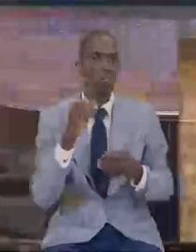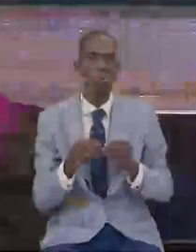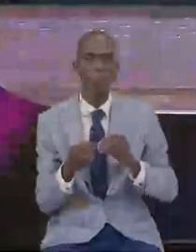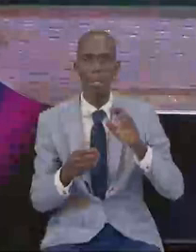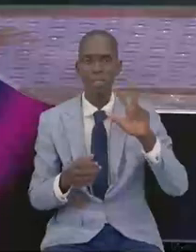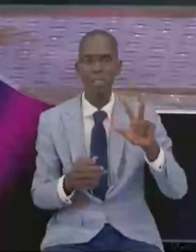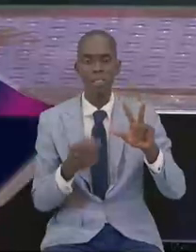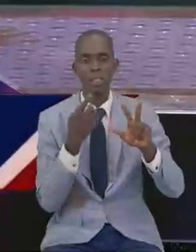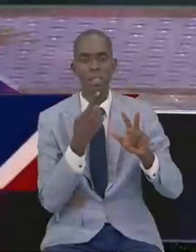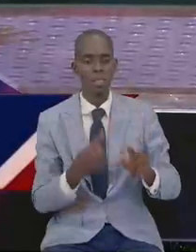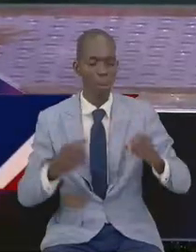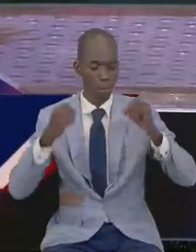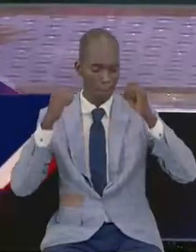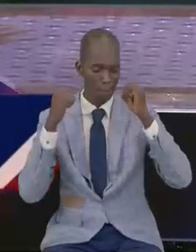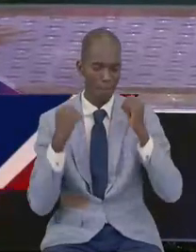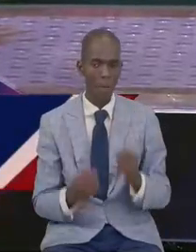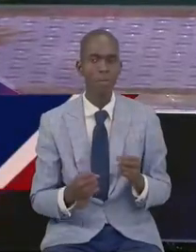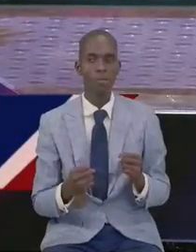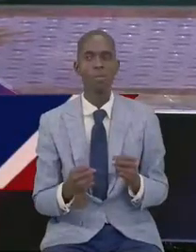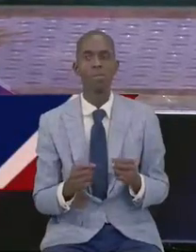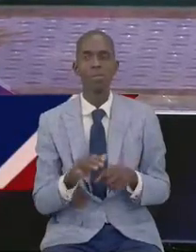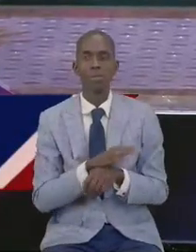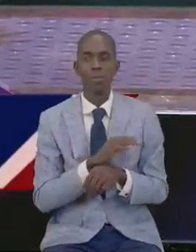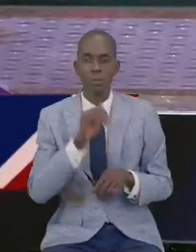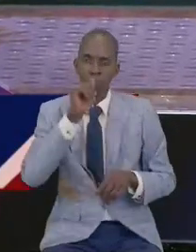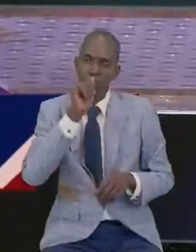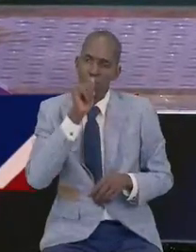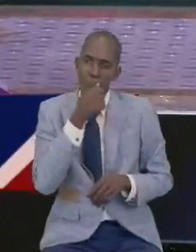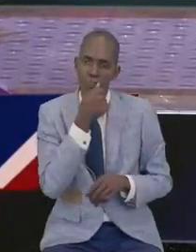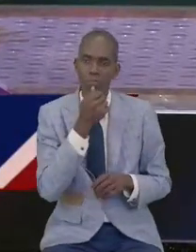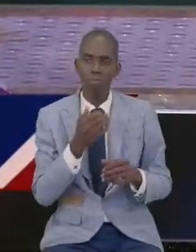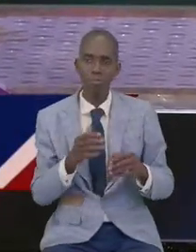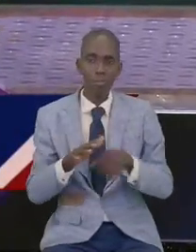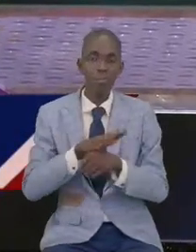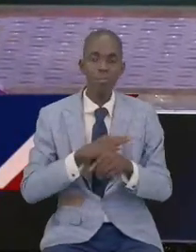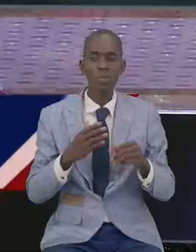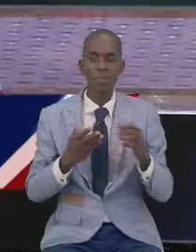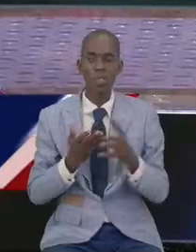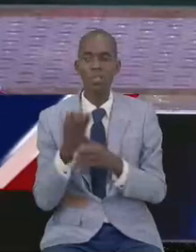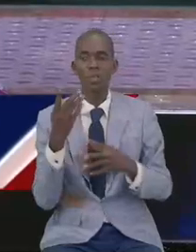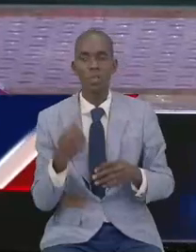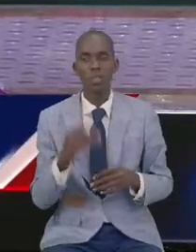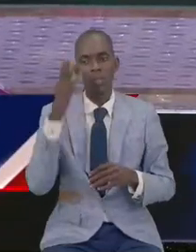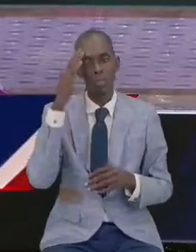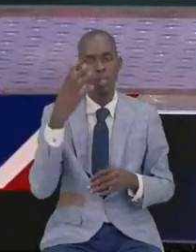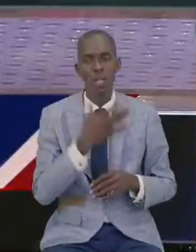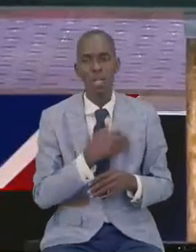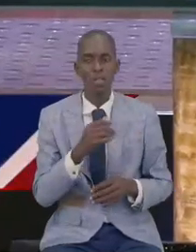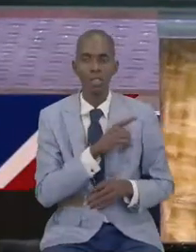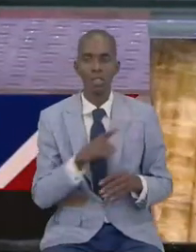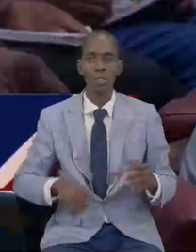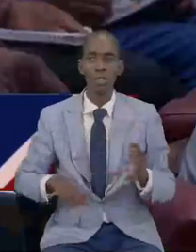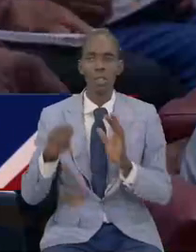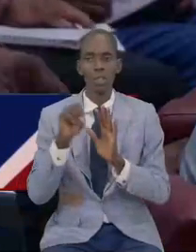3, c'est l'effusion puissante par la connaissance et la seigneurie du Roi. L'effusion